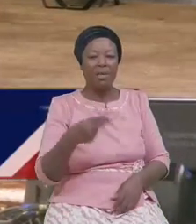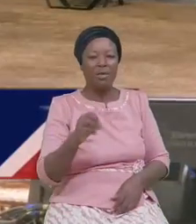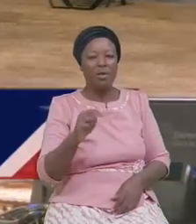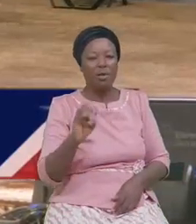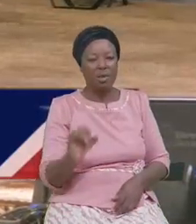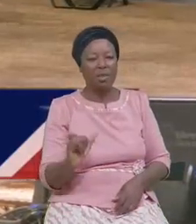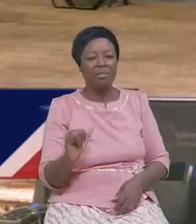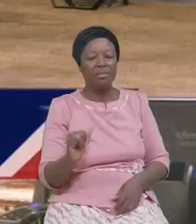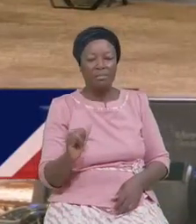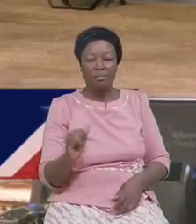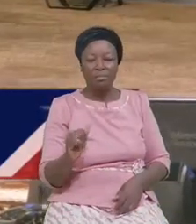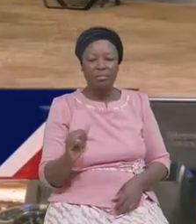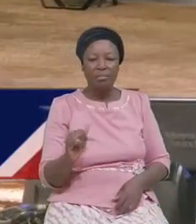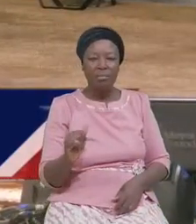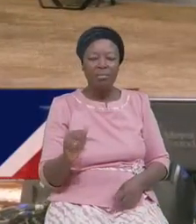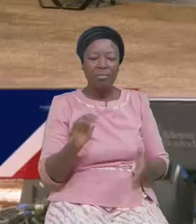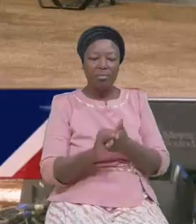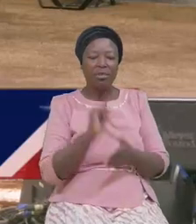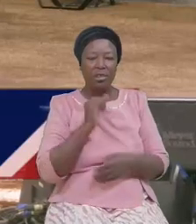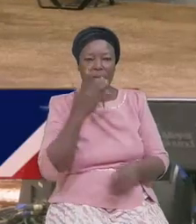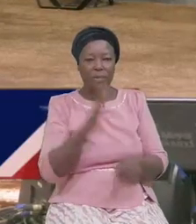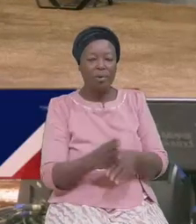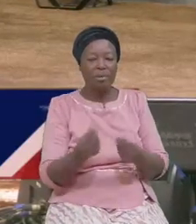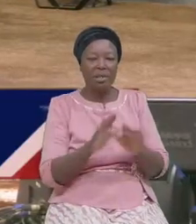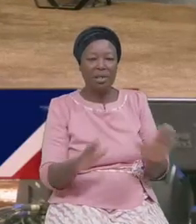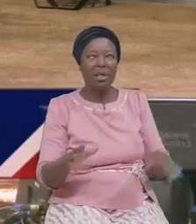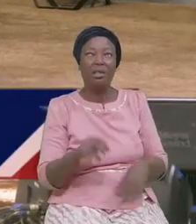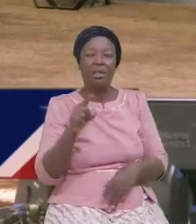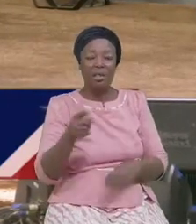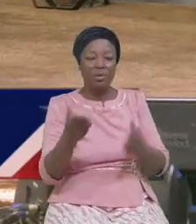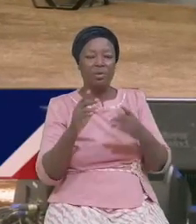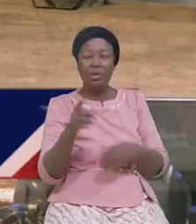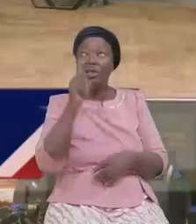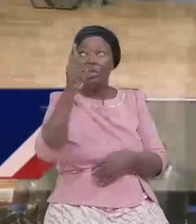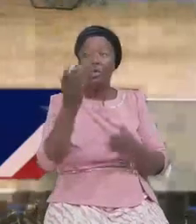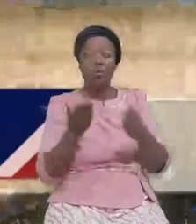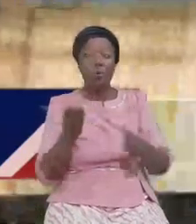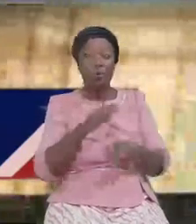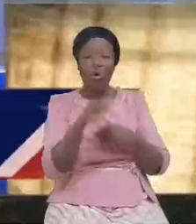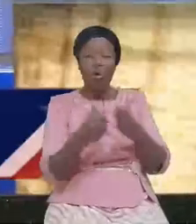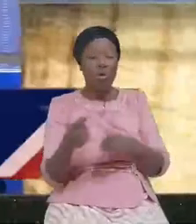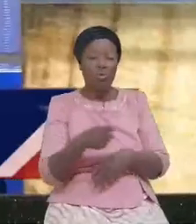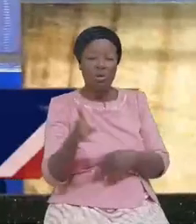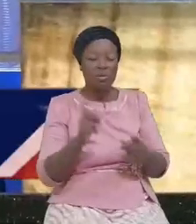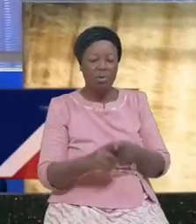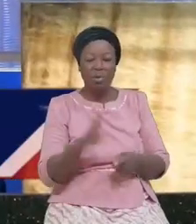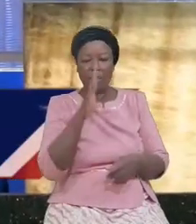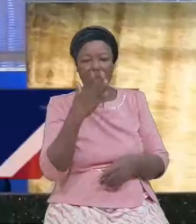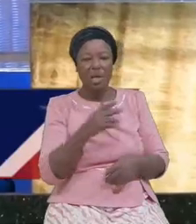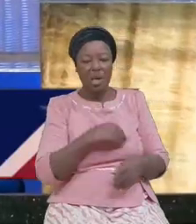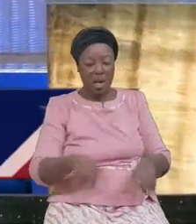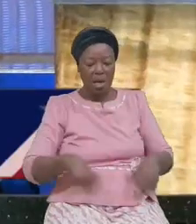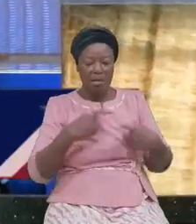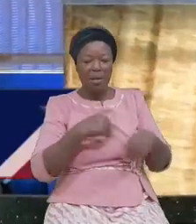une terre plaisante, une terre de délices. Et c'est là où il voudrait qu'il se retrouve et qu'il soit là-bas pour demeurer là-bas. Dans